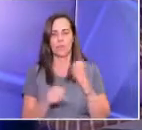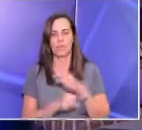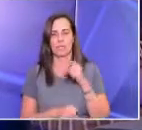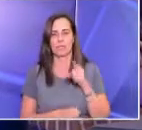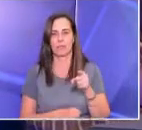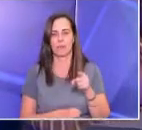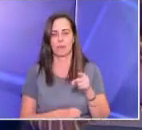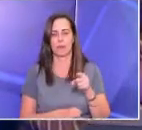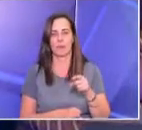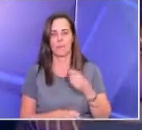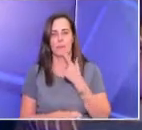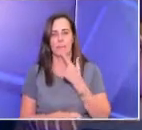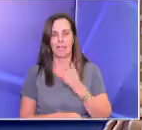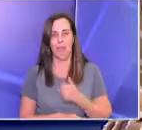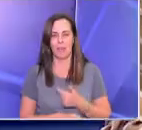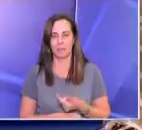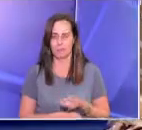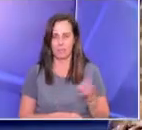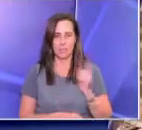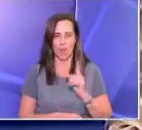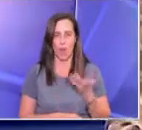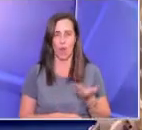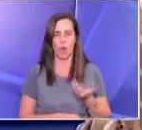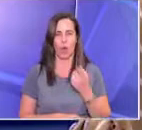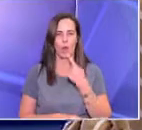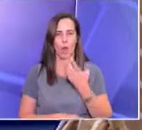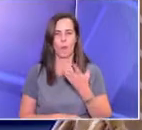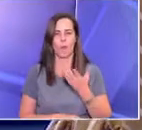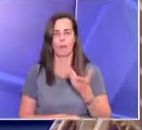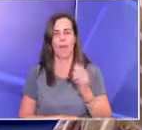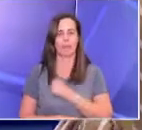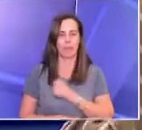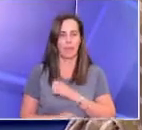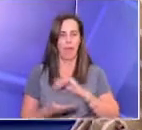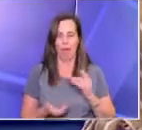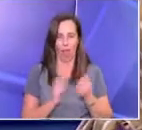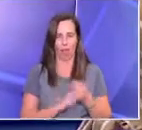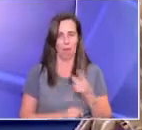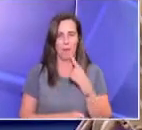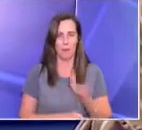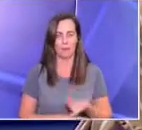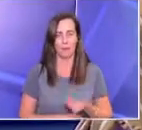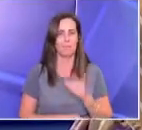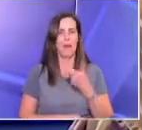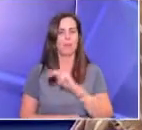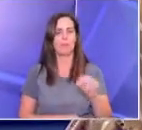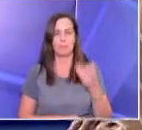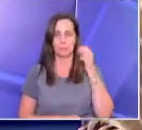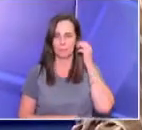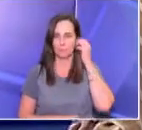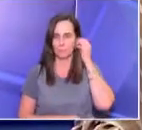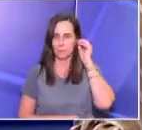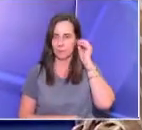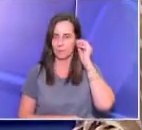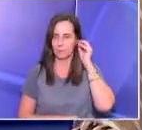איתם בתוך מגדל העמק, בצפון? הרי זה לא מה שבטא, לא דיברתם על הדתה בינינו, נכון? נכון, לא, זה לא הנושאים דיברת? ש... על מה דיברתם? מה העניין שלנו